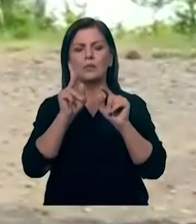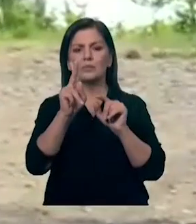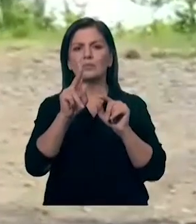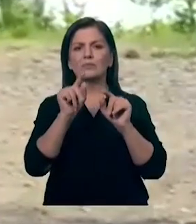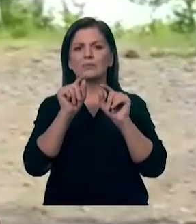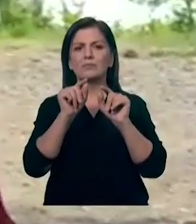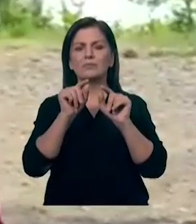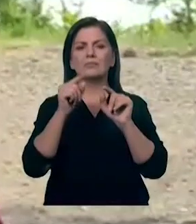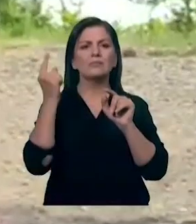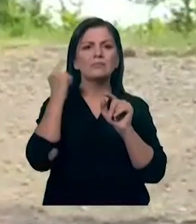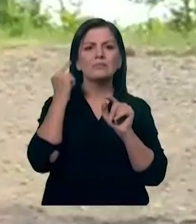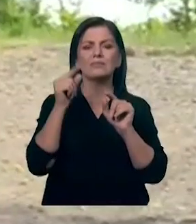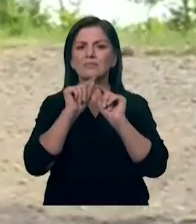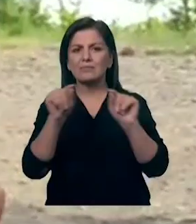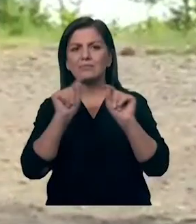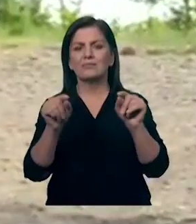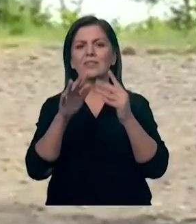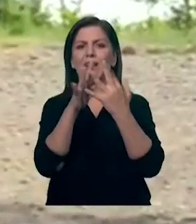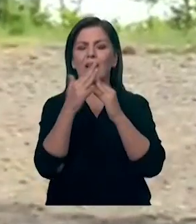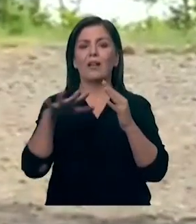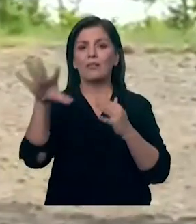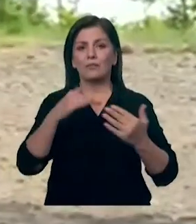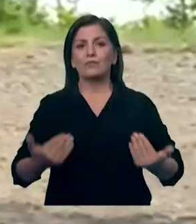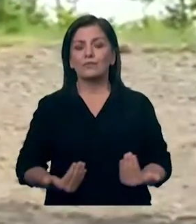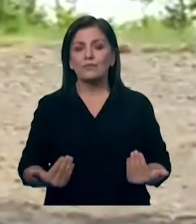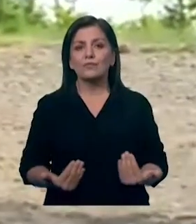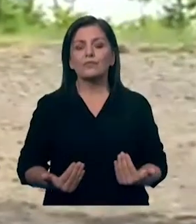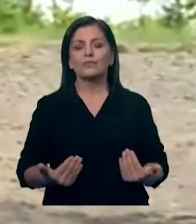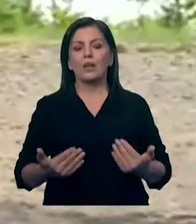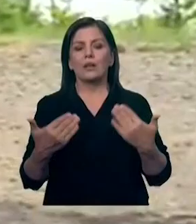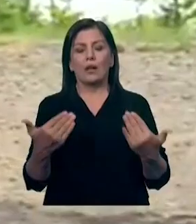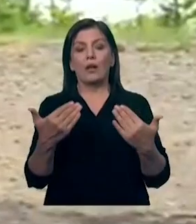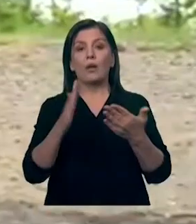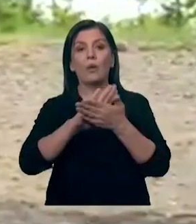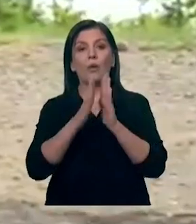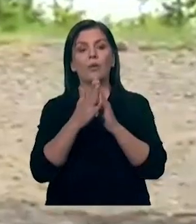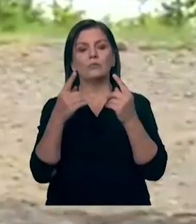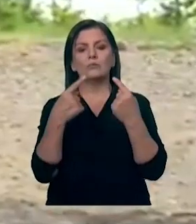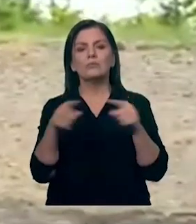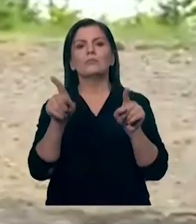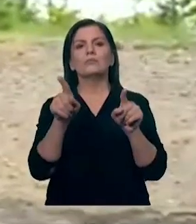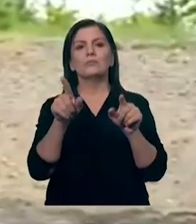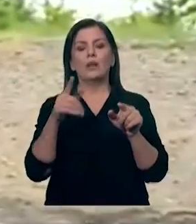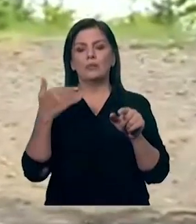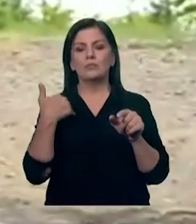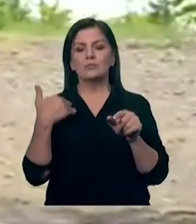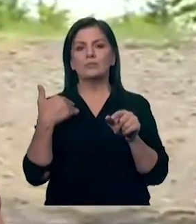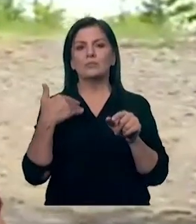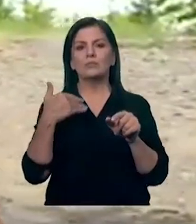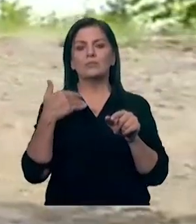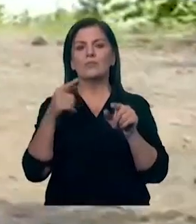kənd sakinlərinə idi və indi tam fərqli bir sima yanımdadır. Bizim incəsənət